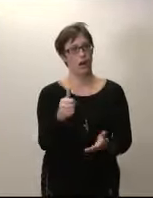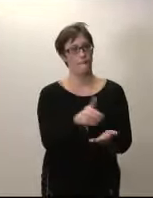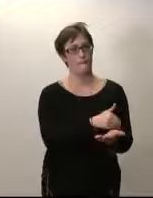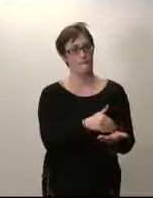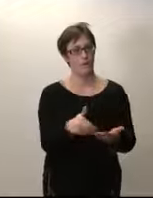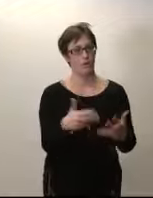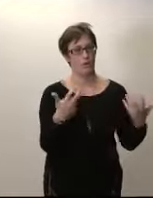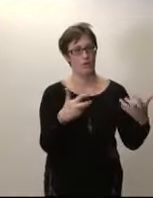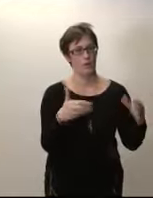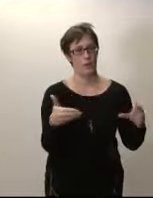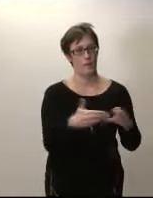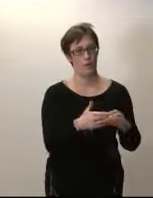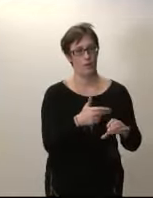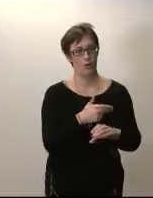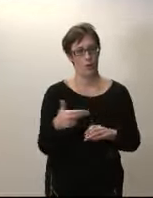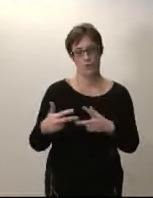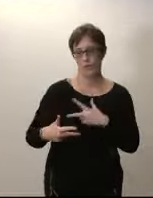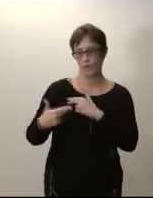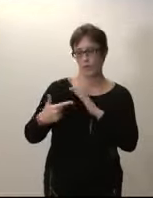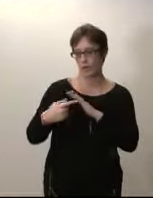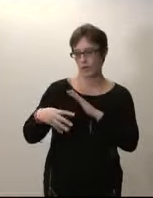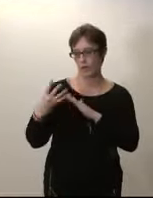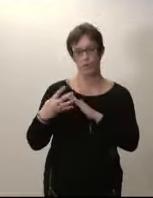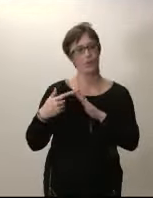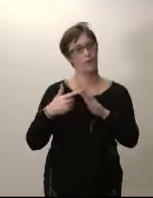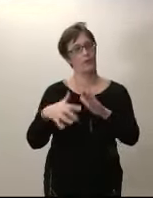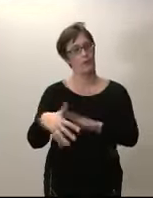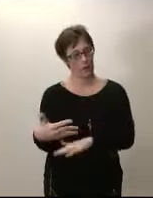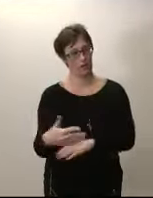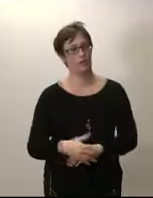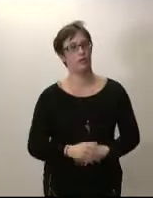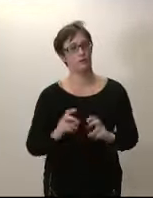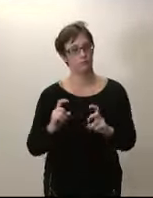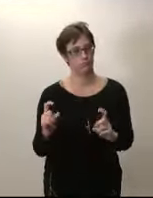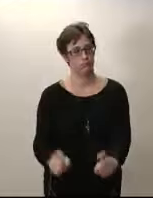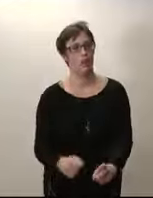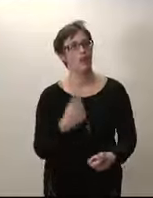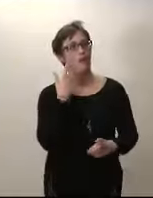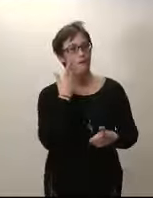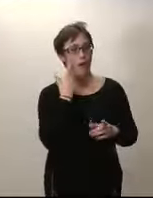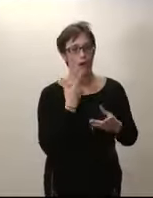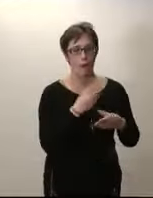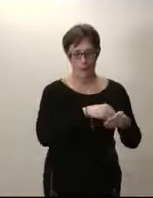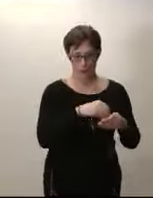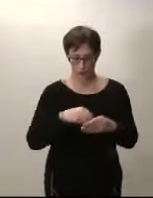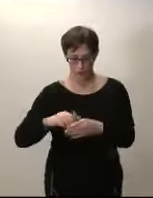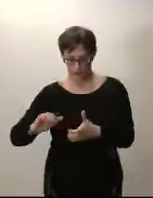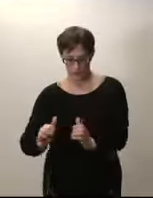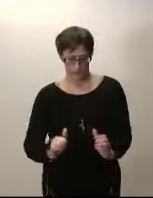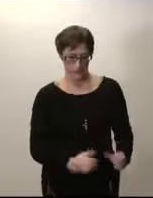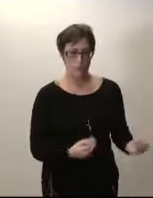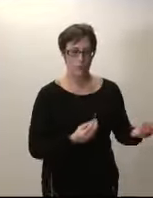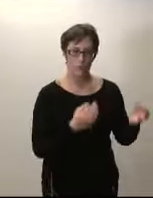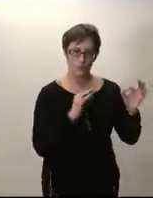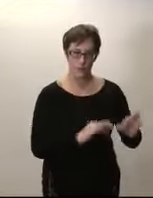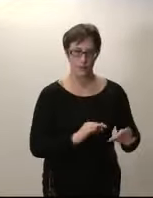1 800 000 euros entre 2014 et 2015. Là aussi, on verra les grands postes qui ont permis d'arriver à ces